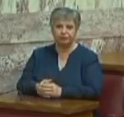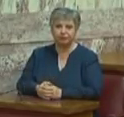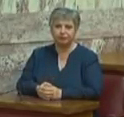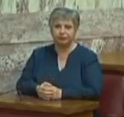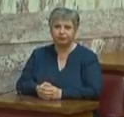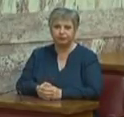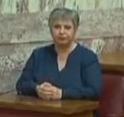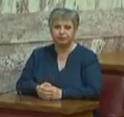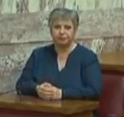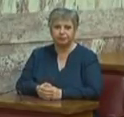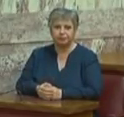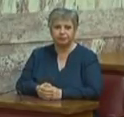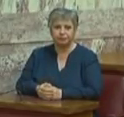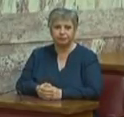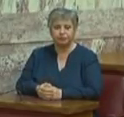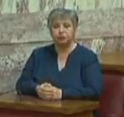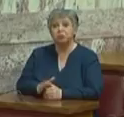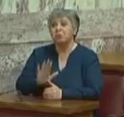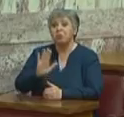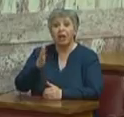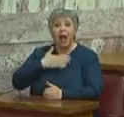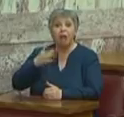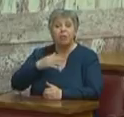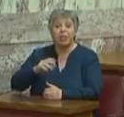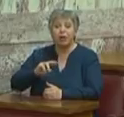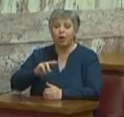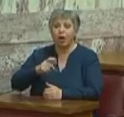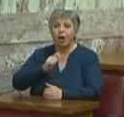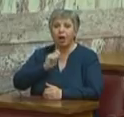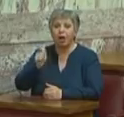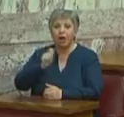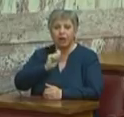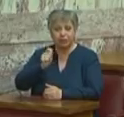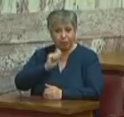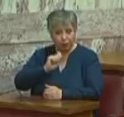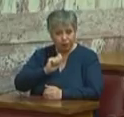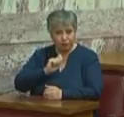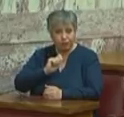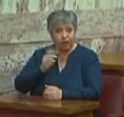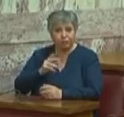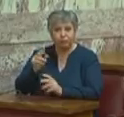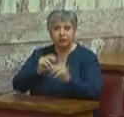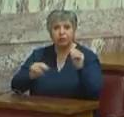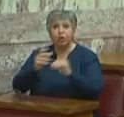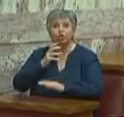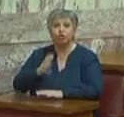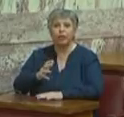αν θέλουν τα κόμματα της αντιπολίτευσης να μιλήσουν σοβαρά, ας πούν καθαρά τις απόψεις